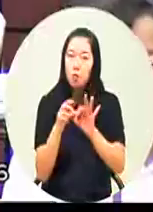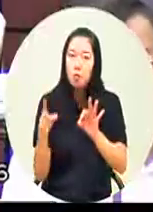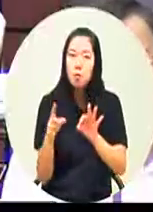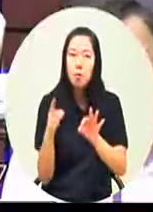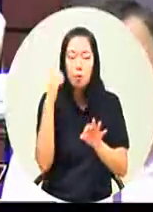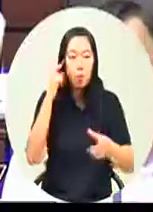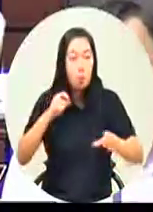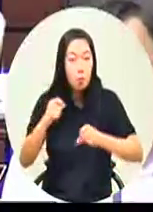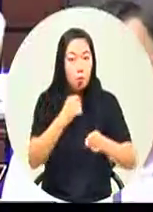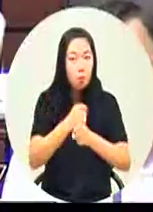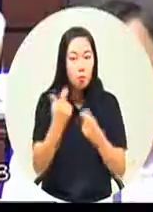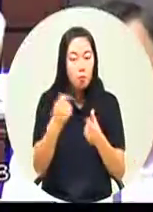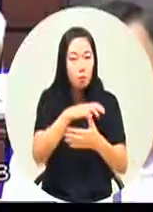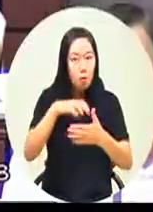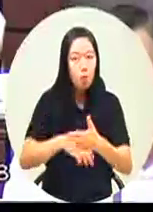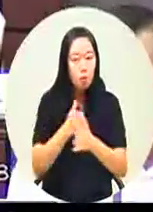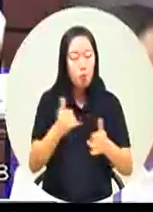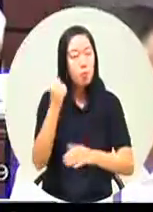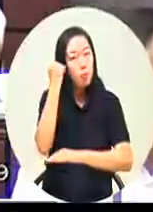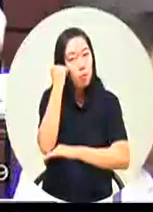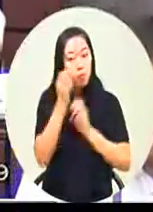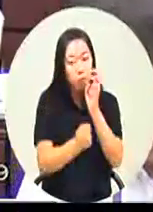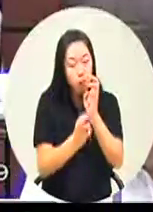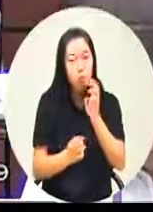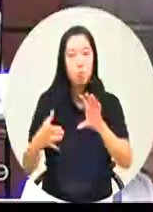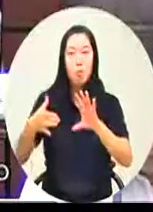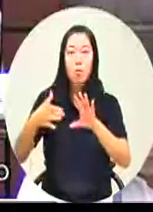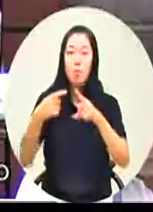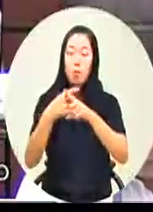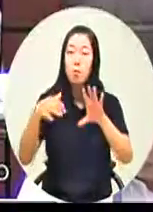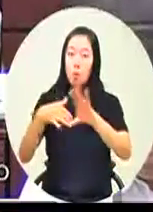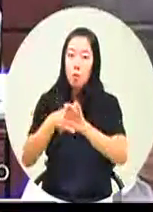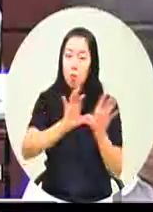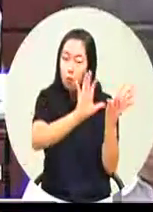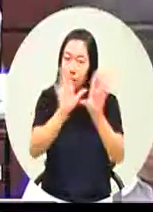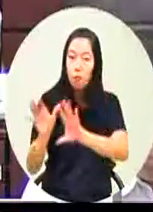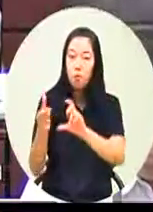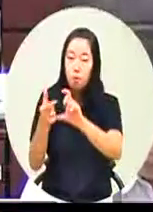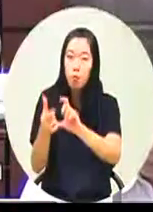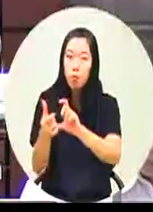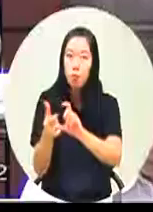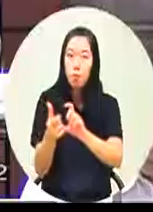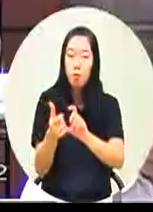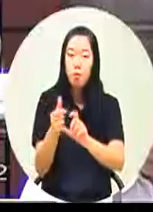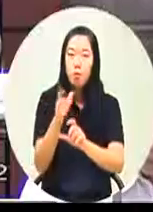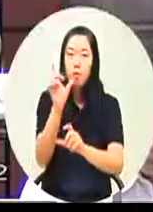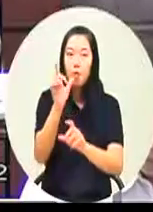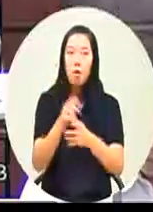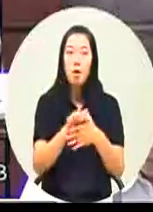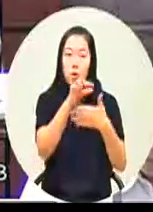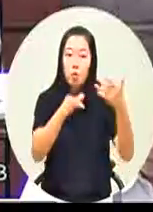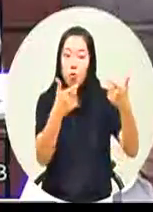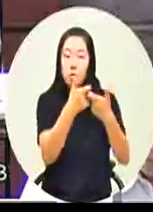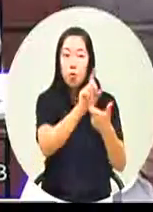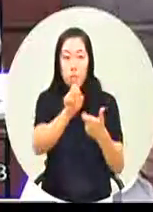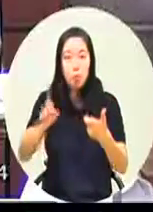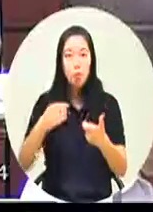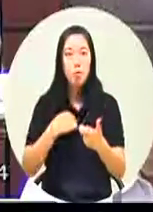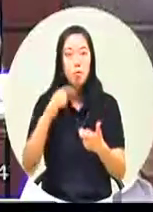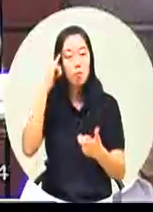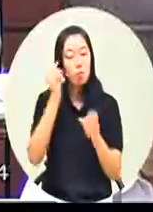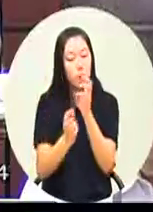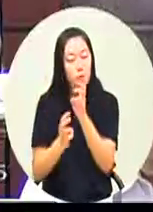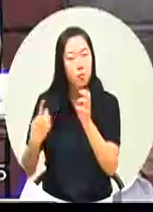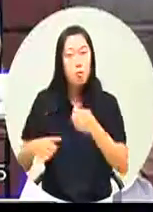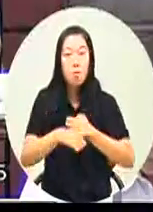行，包括民宿管理办法这个人文风貌区的这样的一个指定应该要具备什么条件，这个办法我们现在正在